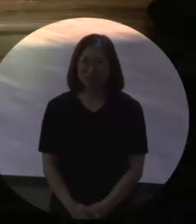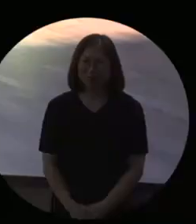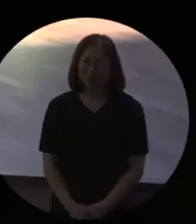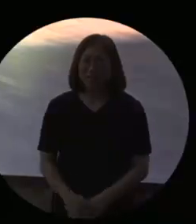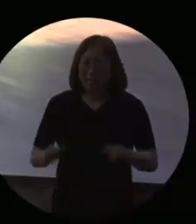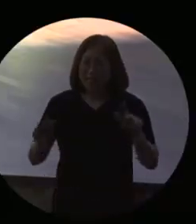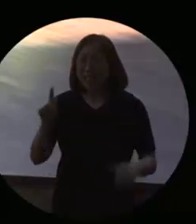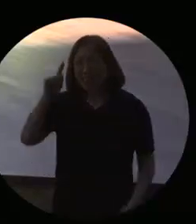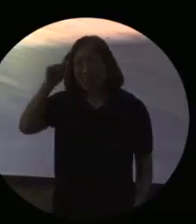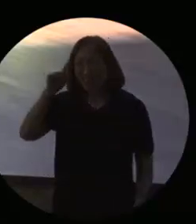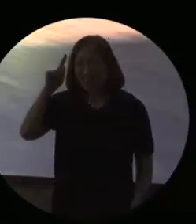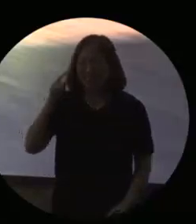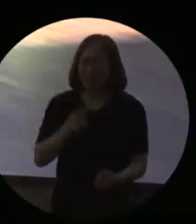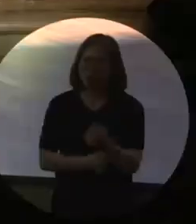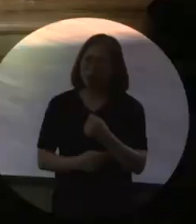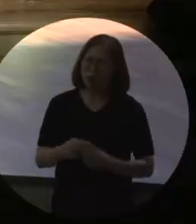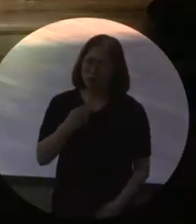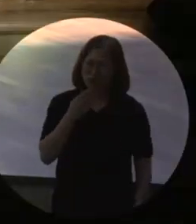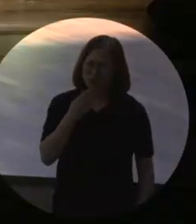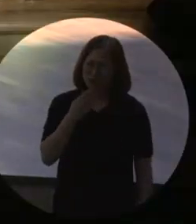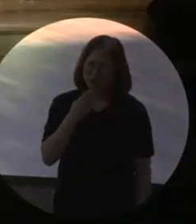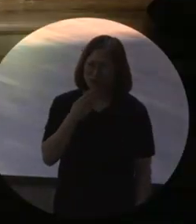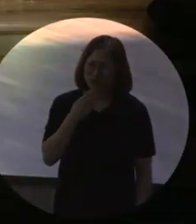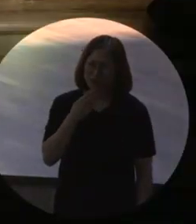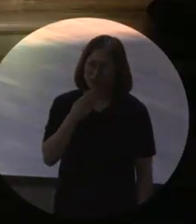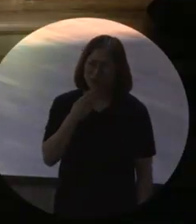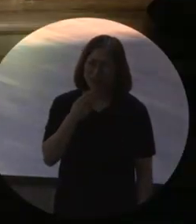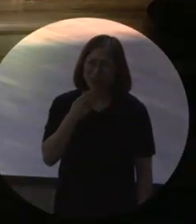이제 짜증낼 힘도 없다, 진짜.